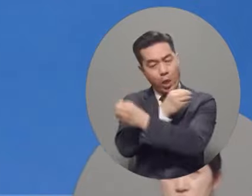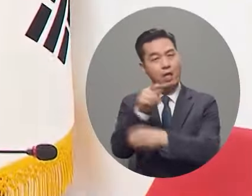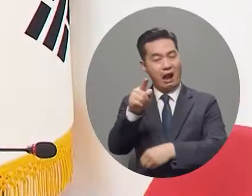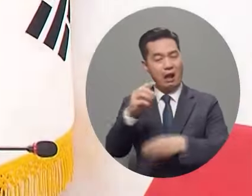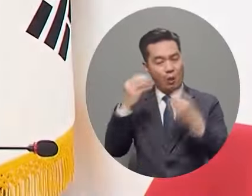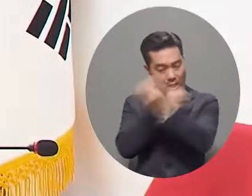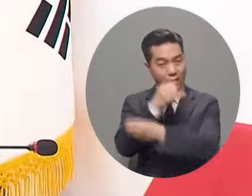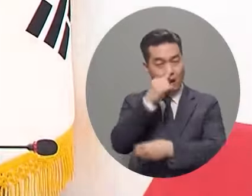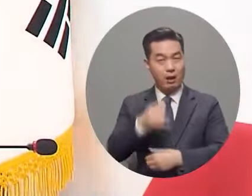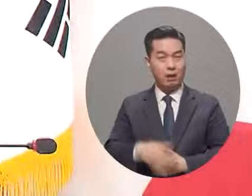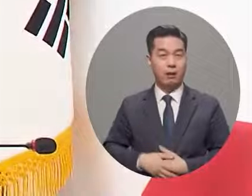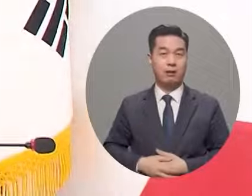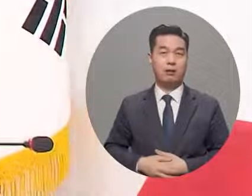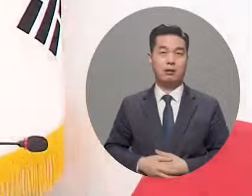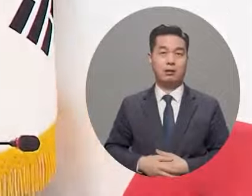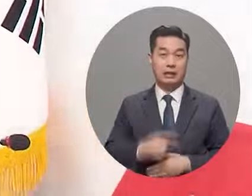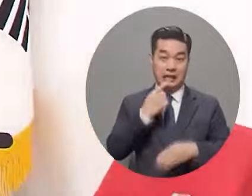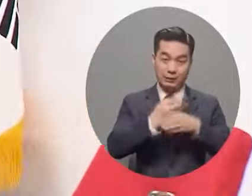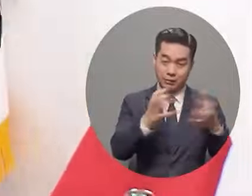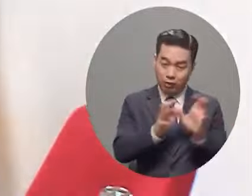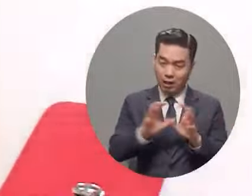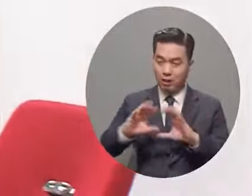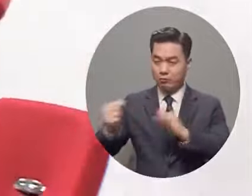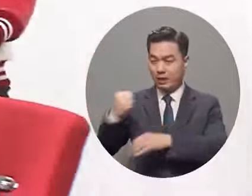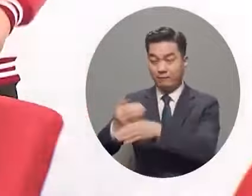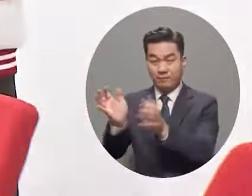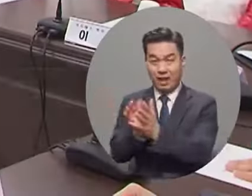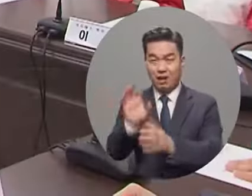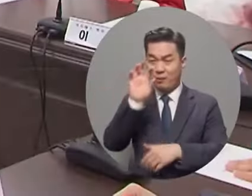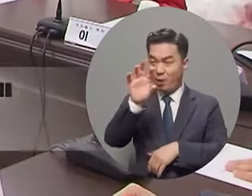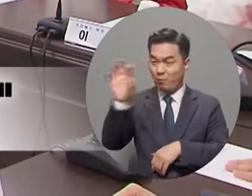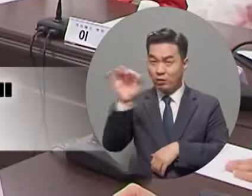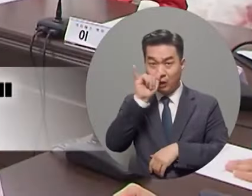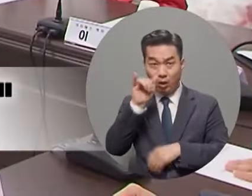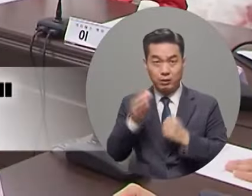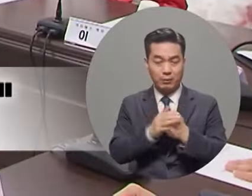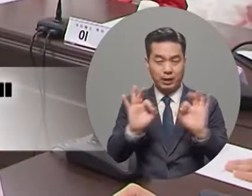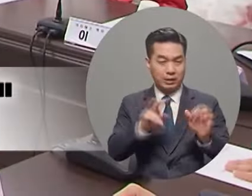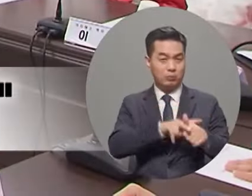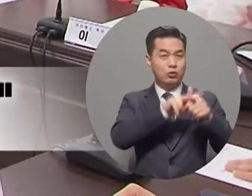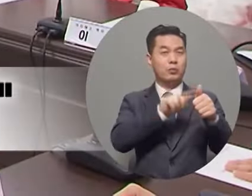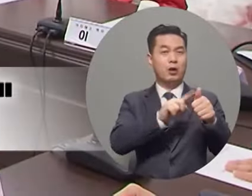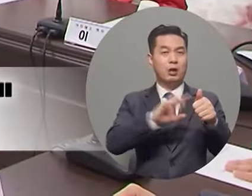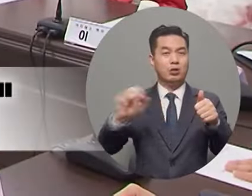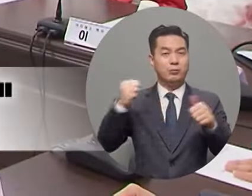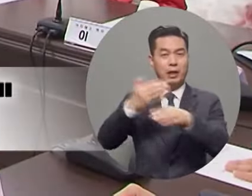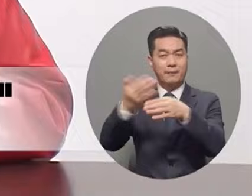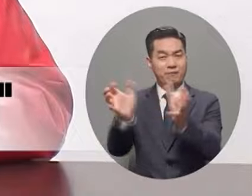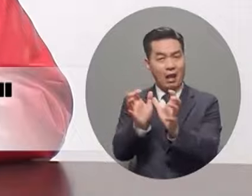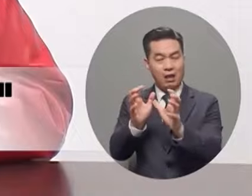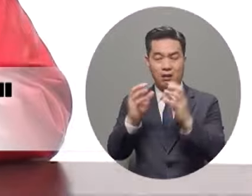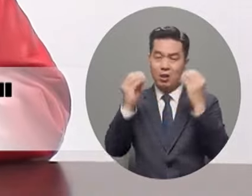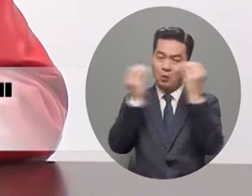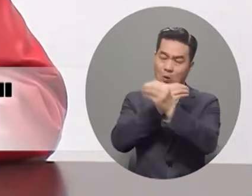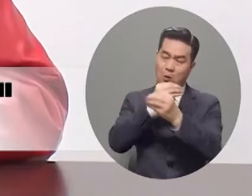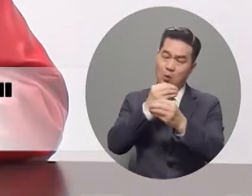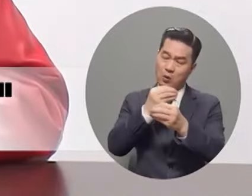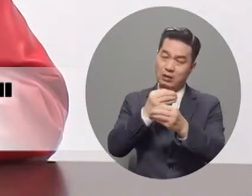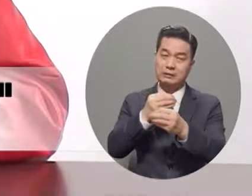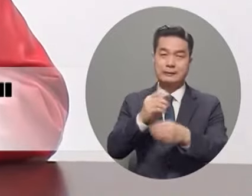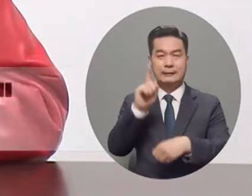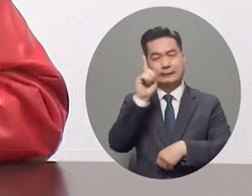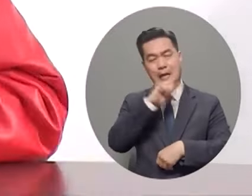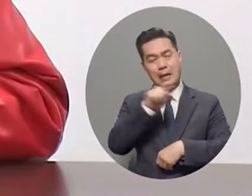국 주당이 아닌 국의 로고를 사용해 후보가 국민의 임 소속인 것처럼 보이게 한 악의적인 화면